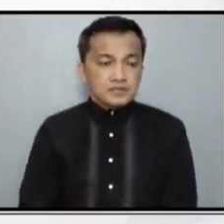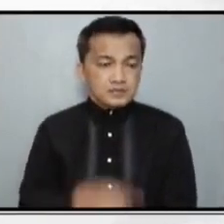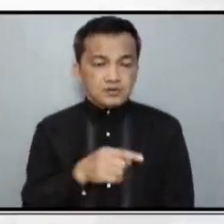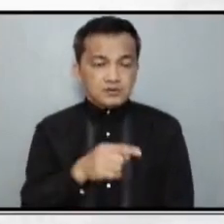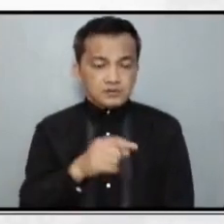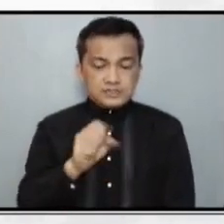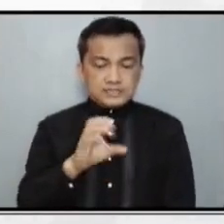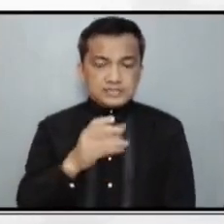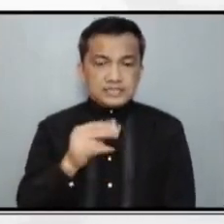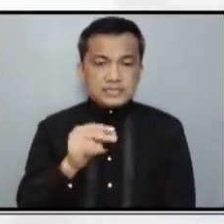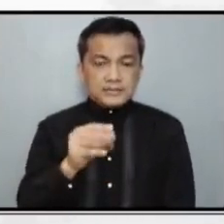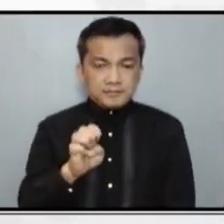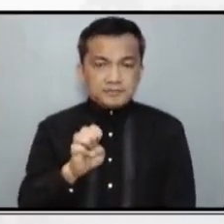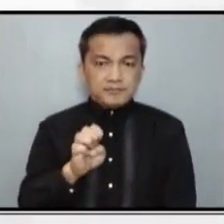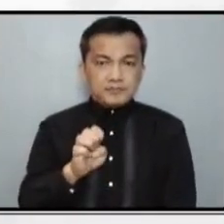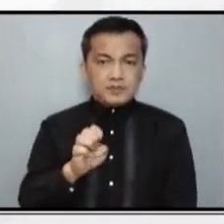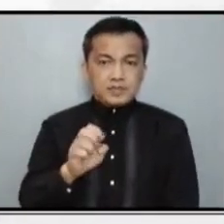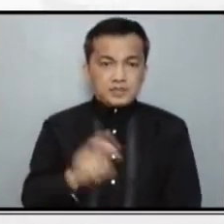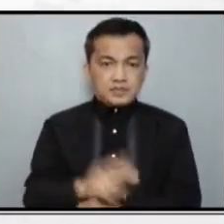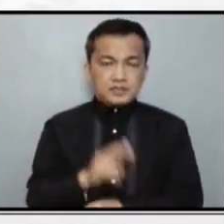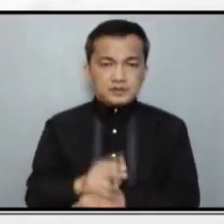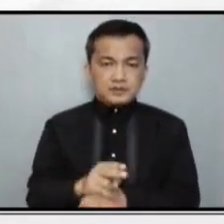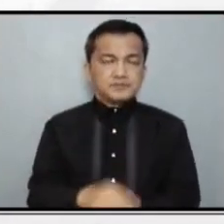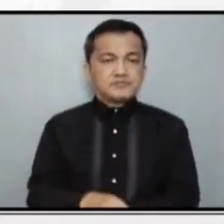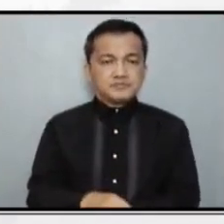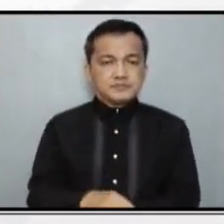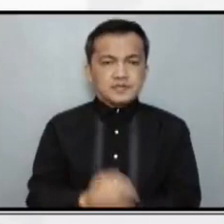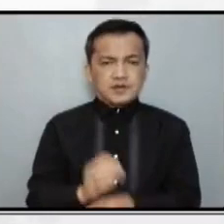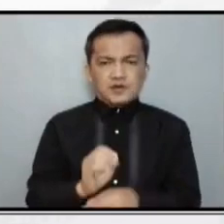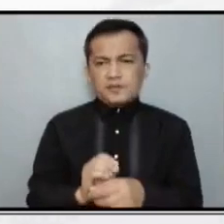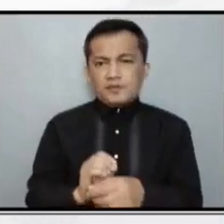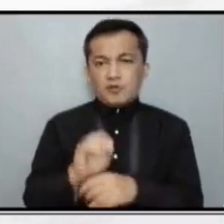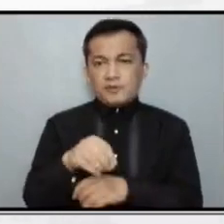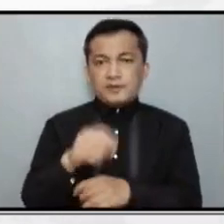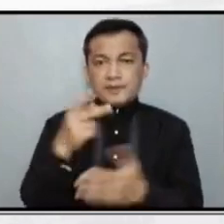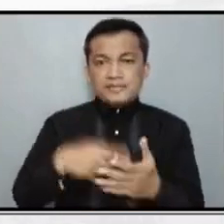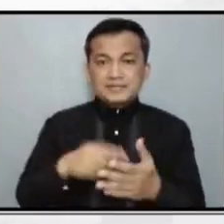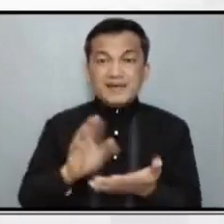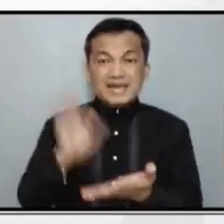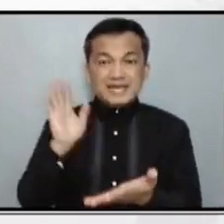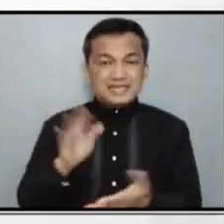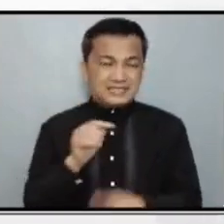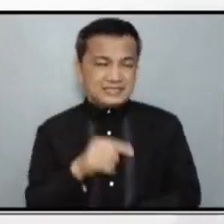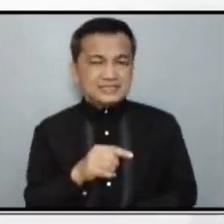gagamitin na in which overpriced ng